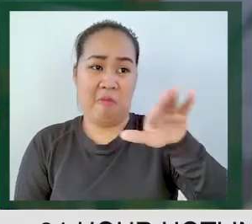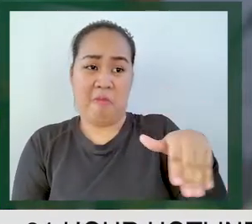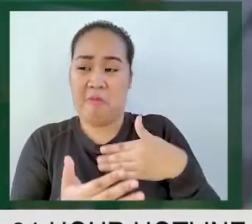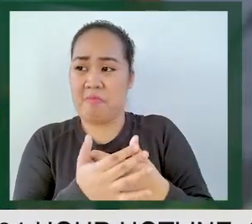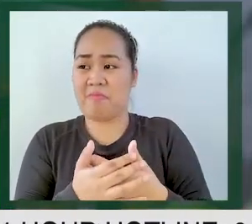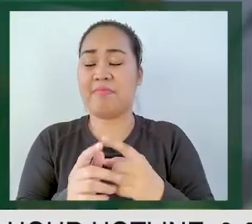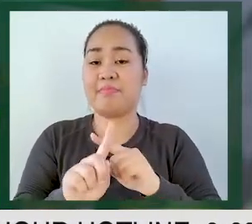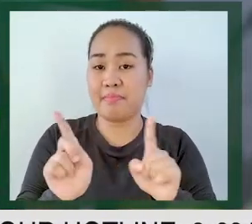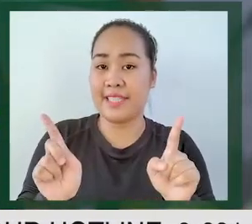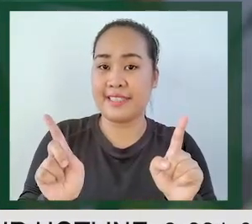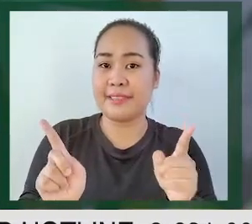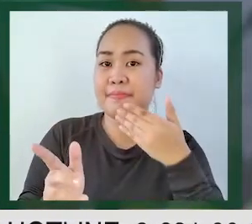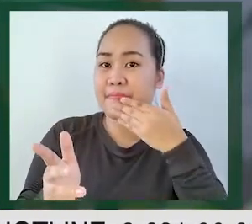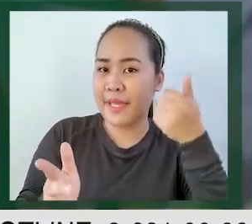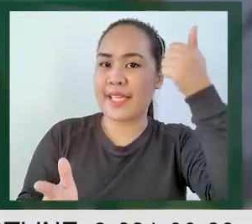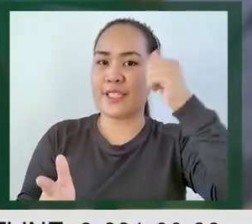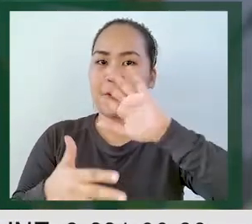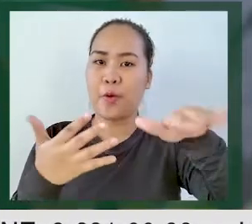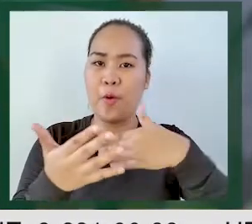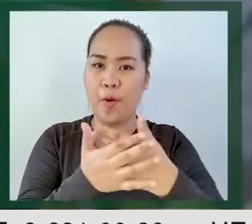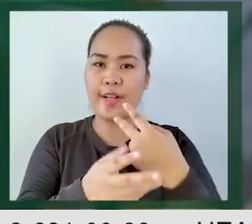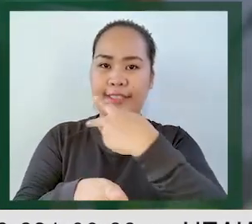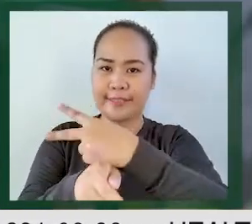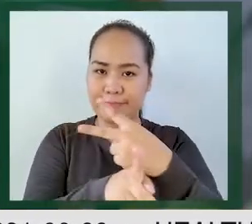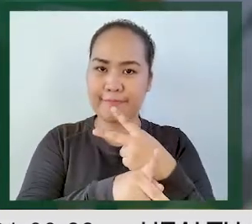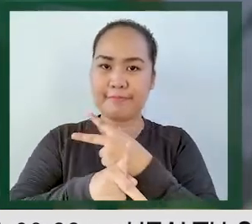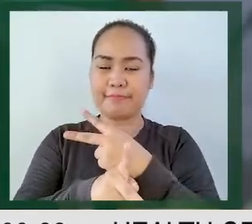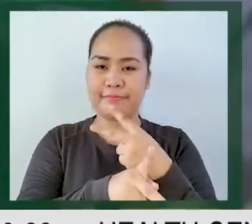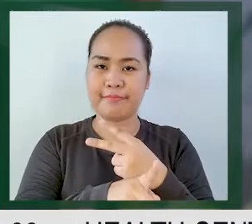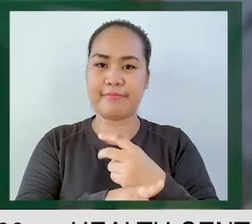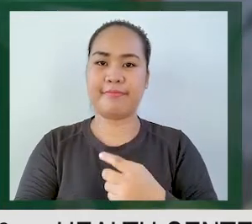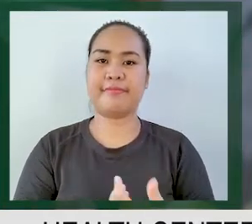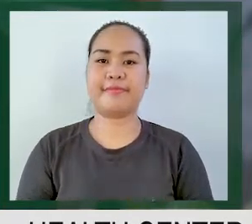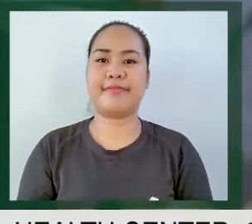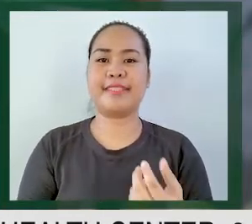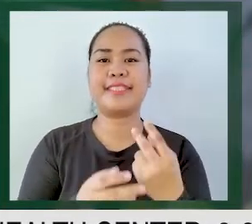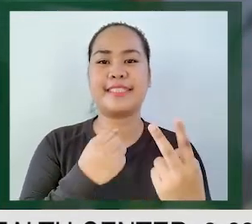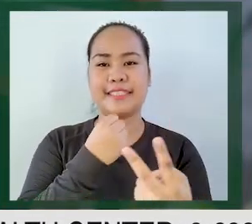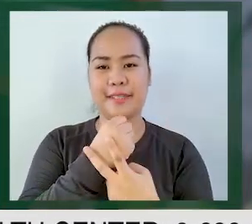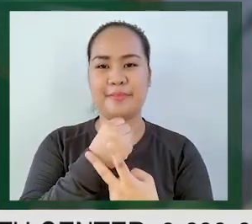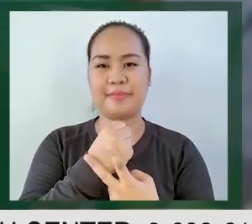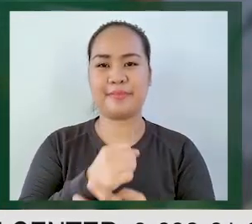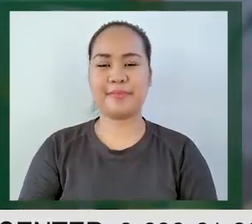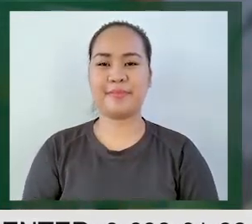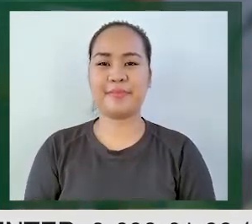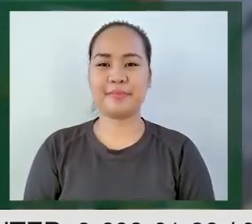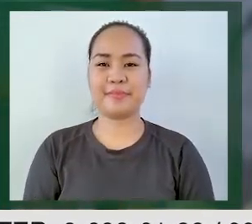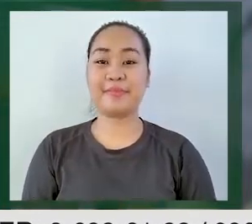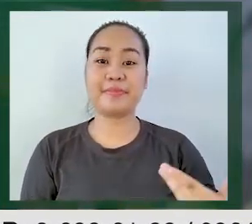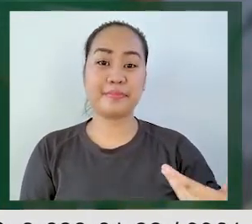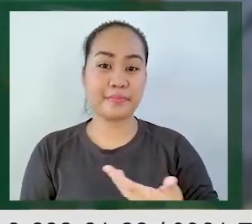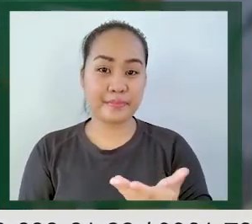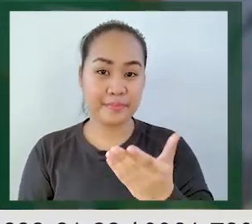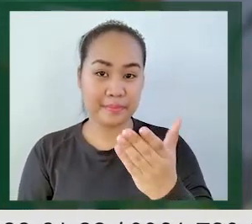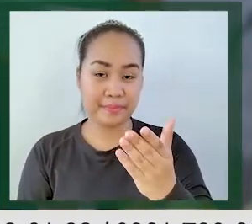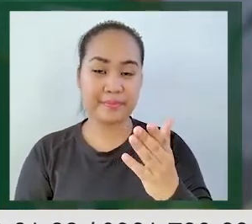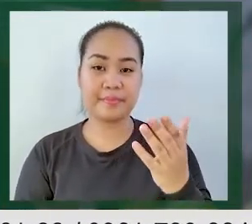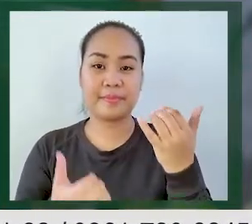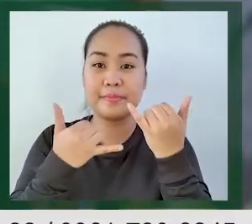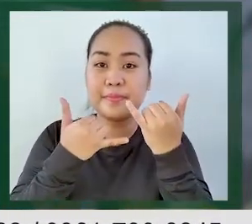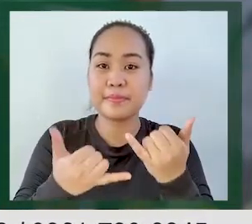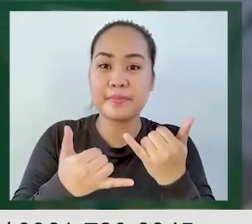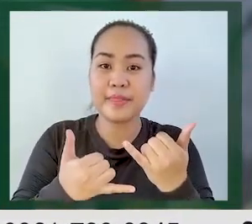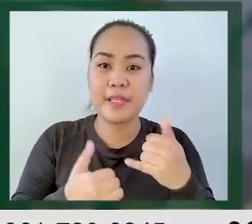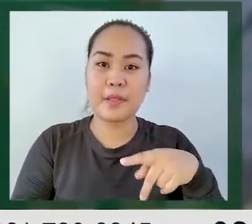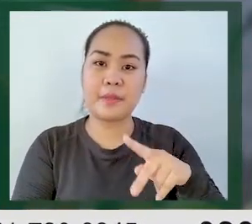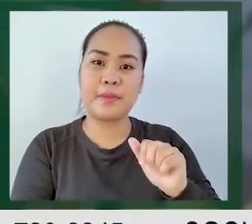ay sakalin, no? Pero para sa ating kaligtasan. So ang Pasig City po, Tinap na po ang